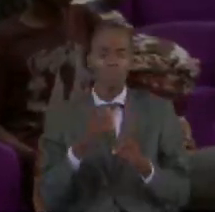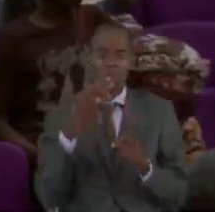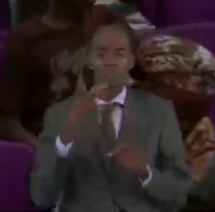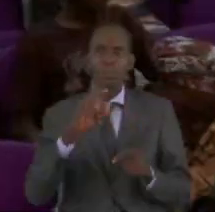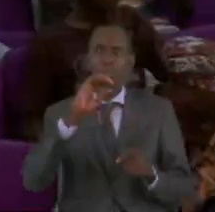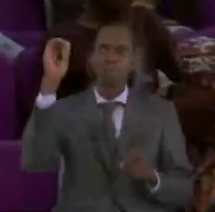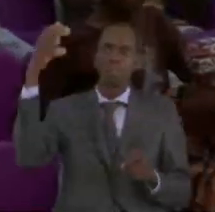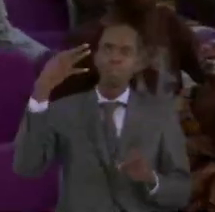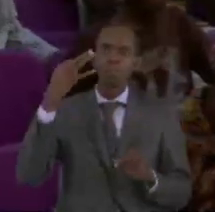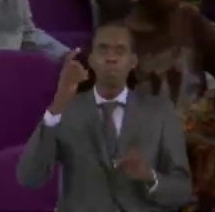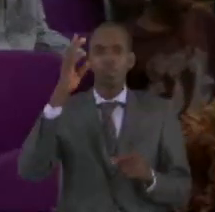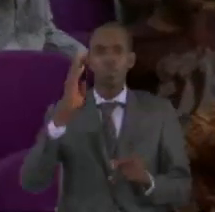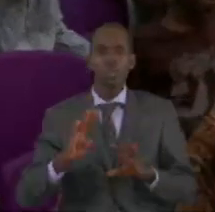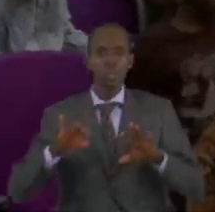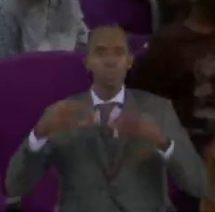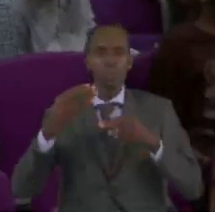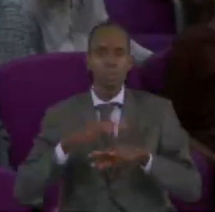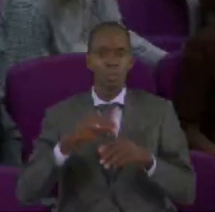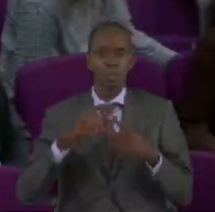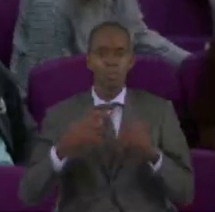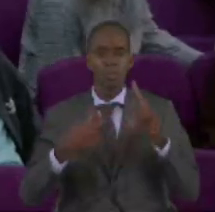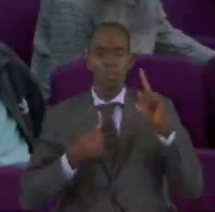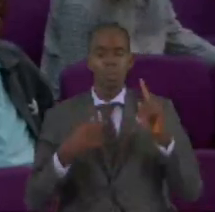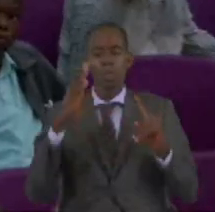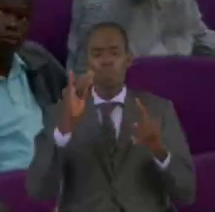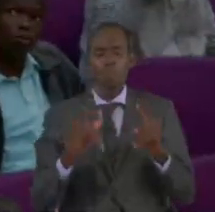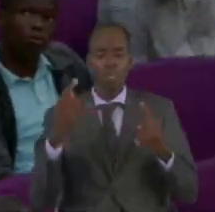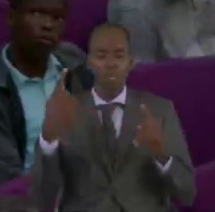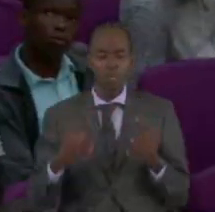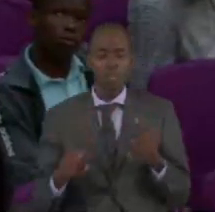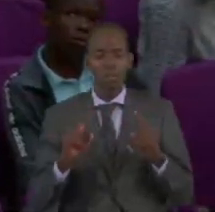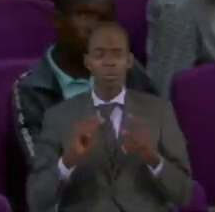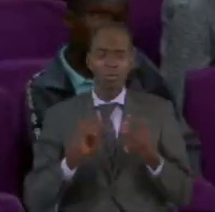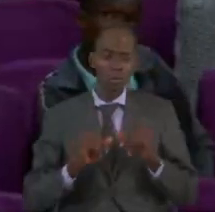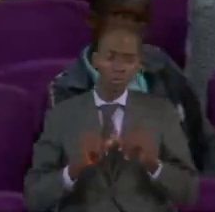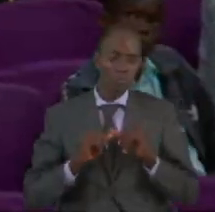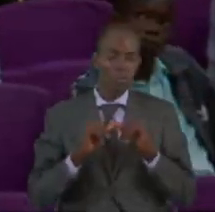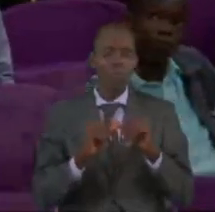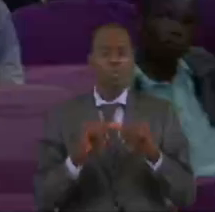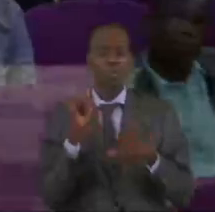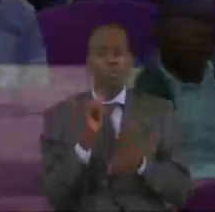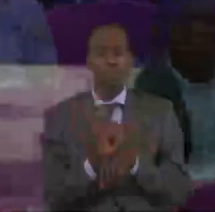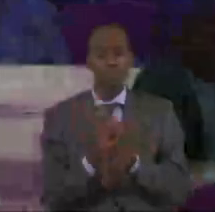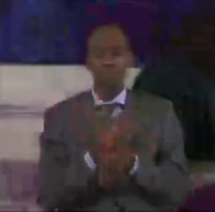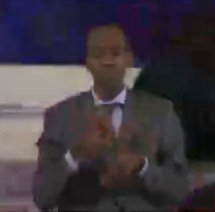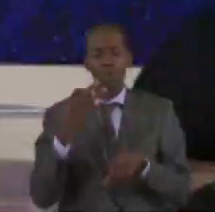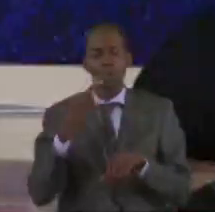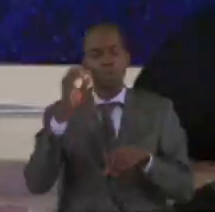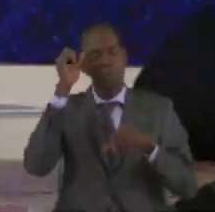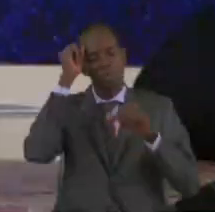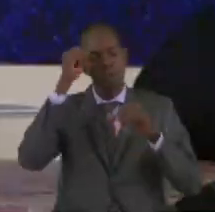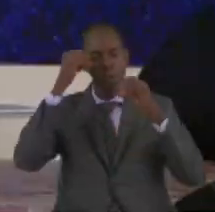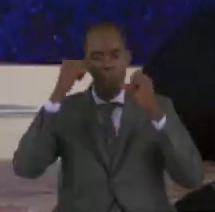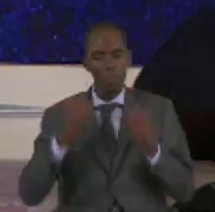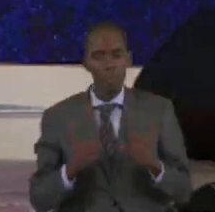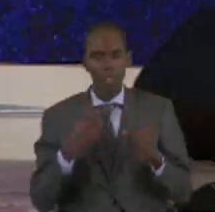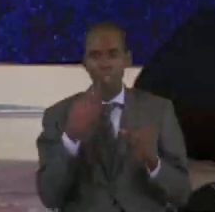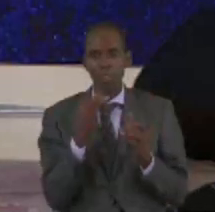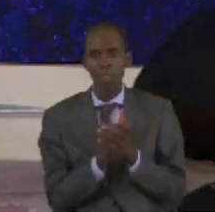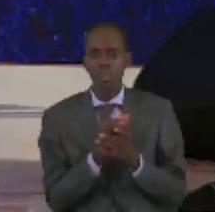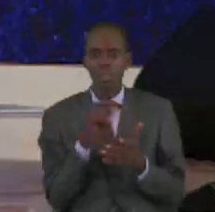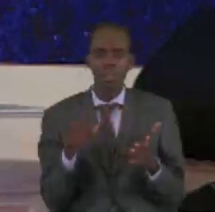grâce de Dieu qui m'a été donnée par la puissance de Dieu. Et